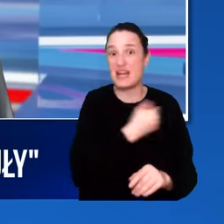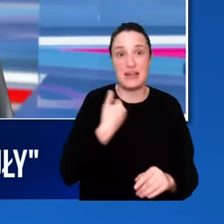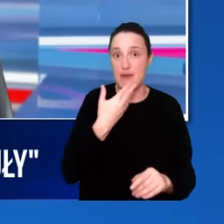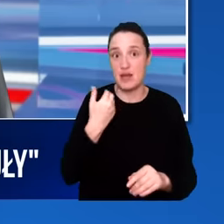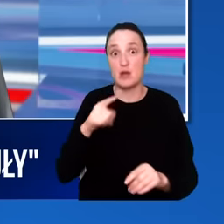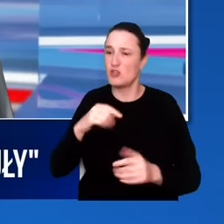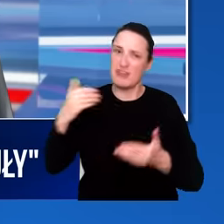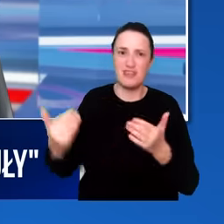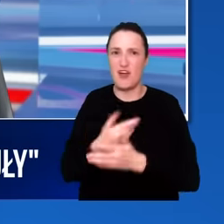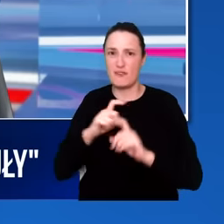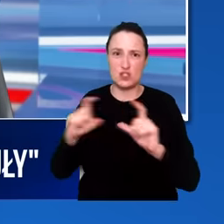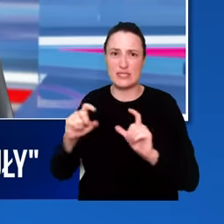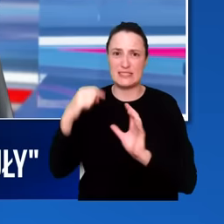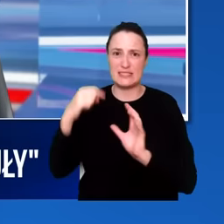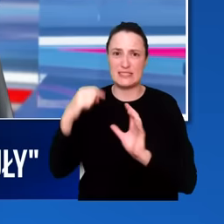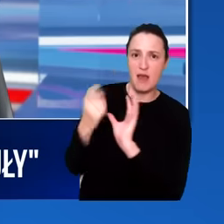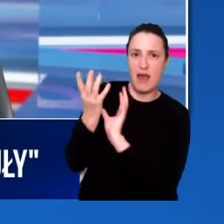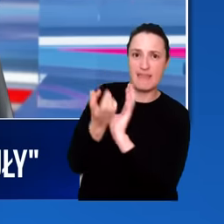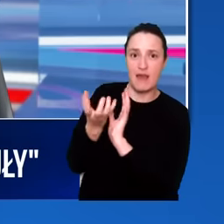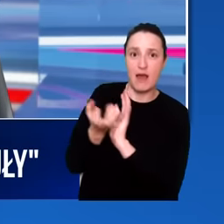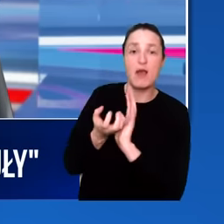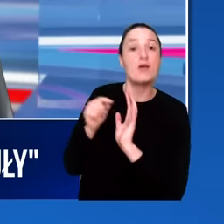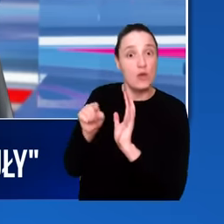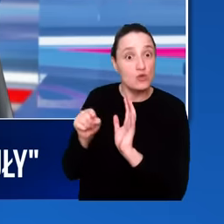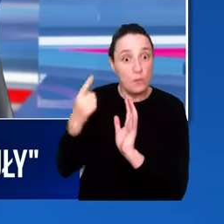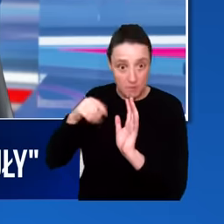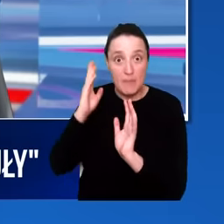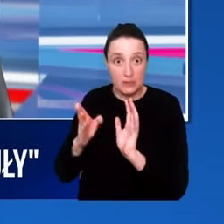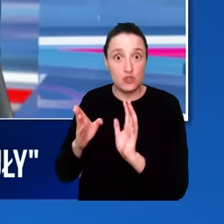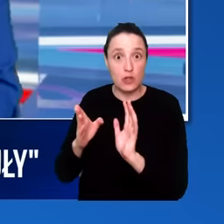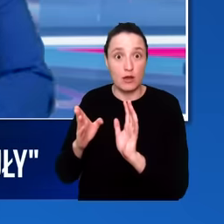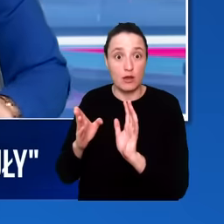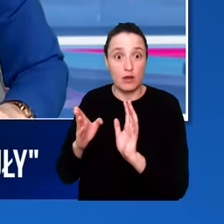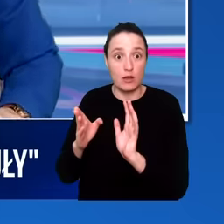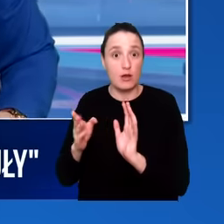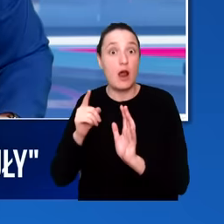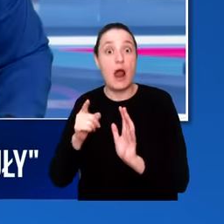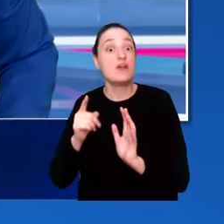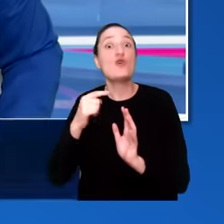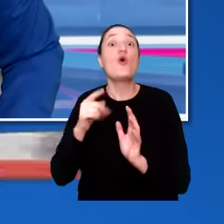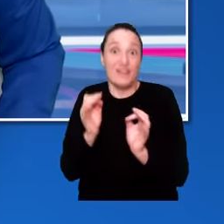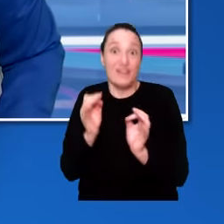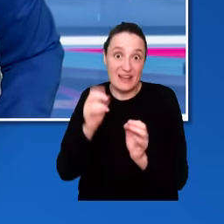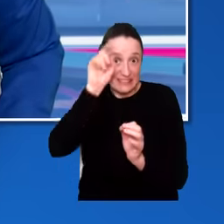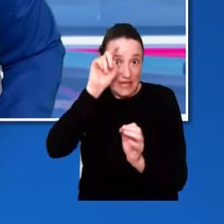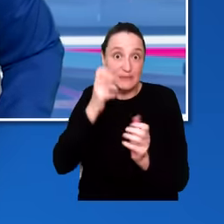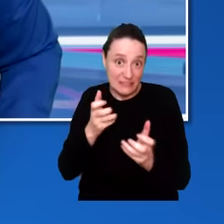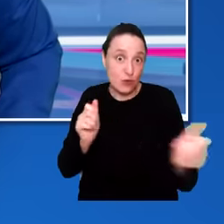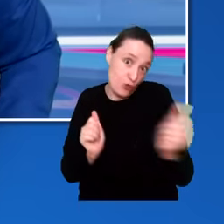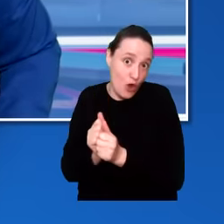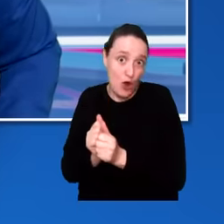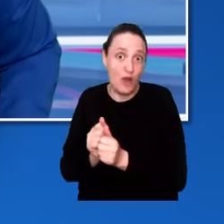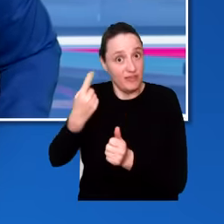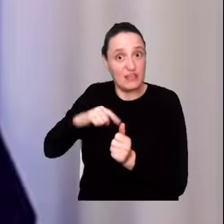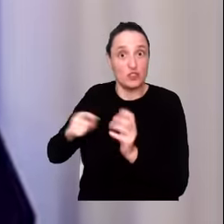z wagi naszego położenia wynika, że będziemy go mieli w dyspozycji. Do tego radaru chcą się teraz dopisać pozostali. Niemieckie systemy